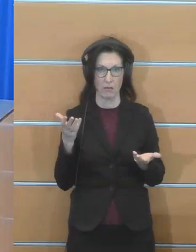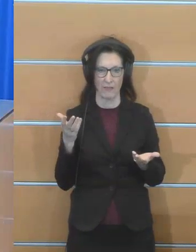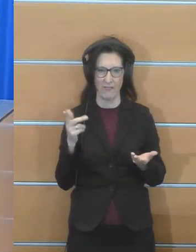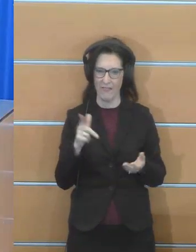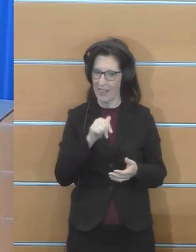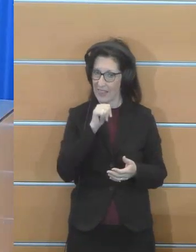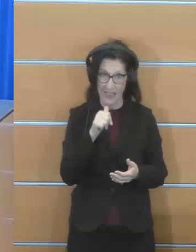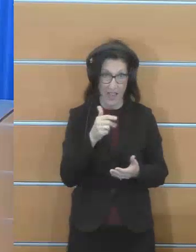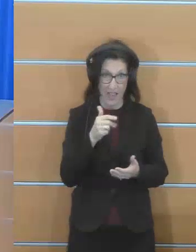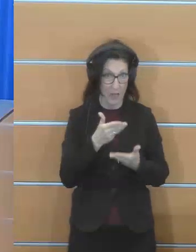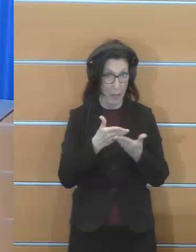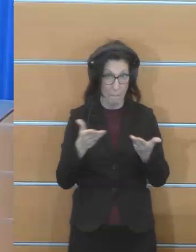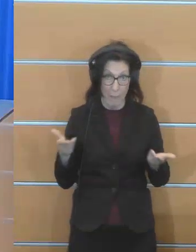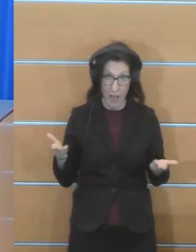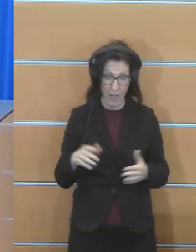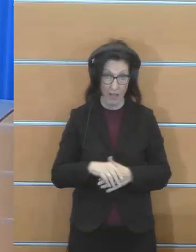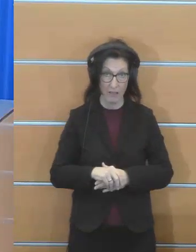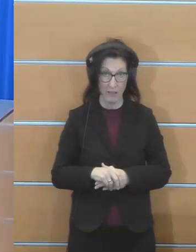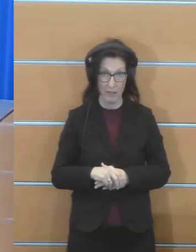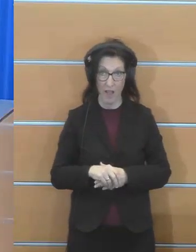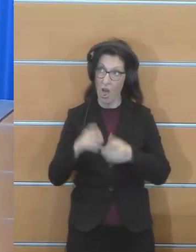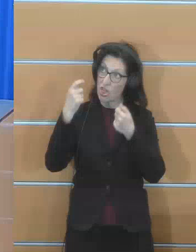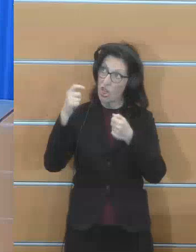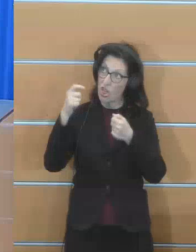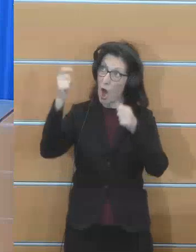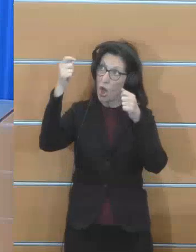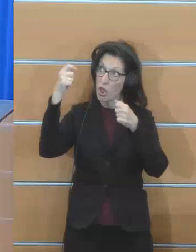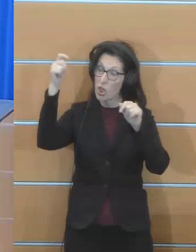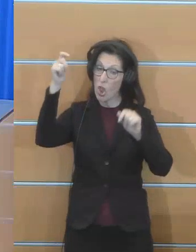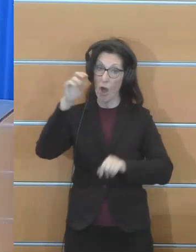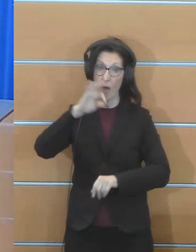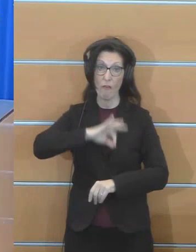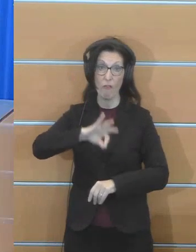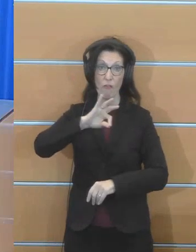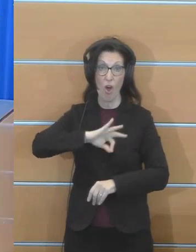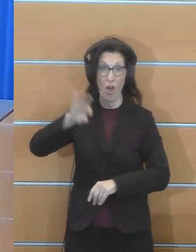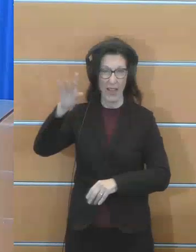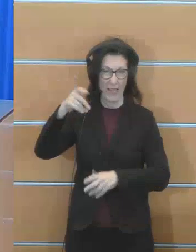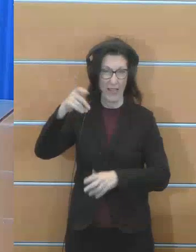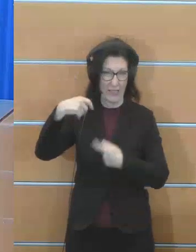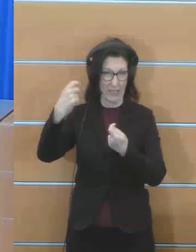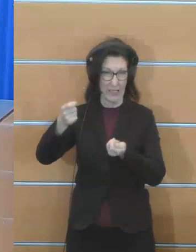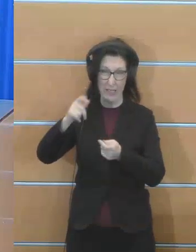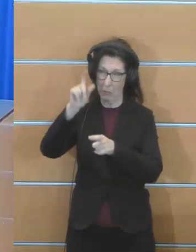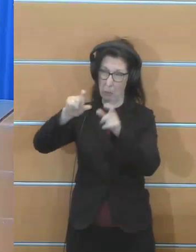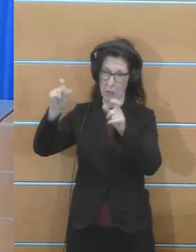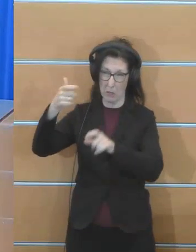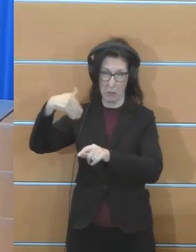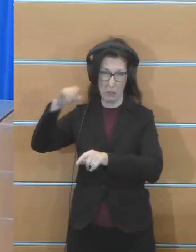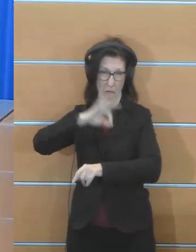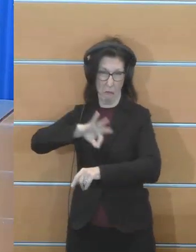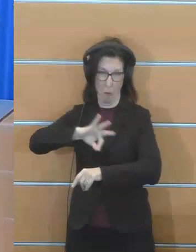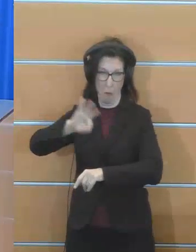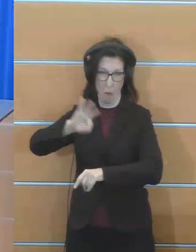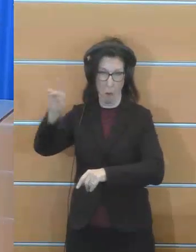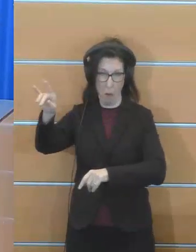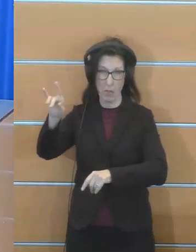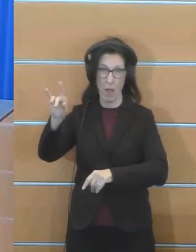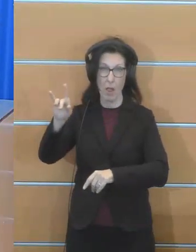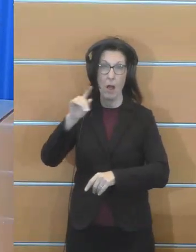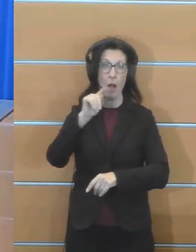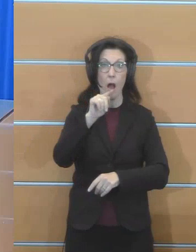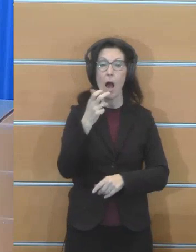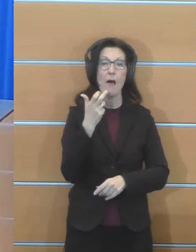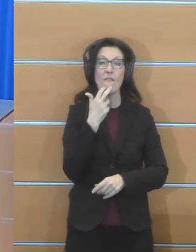die Profiteure der Teuerungswelle für die Entlastung der Bürgerinnen und Bürgerinnen zur Kasse zu bieten